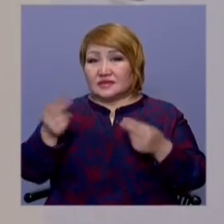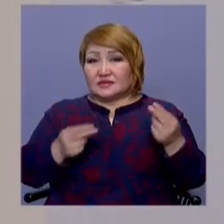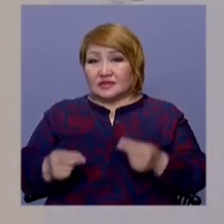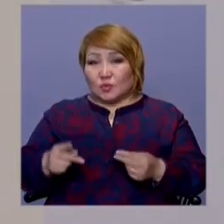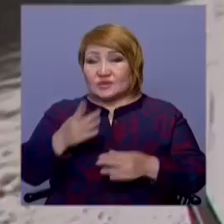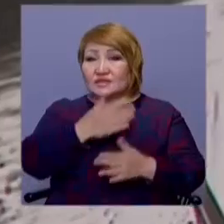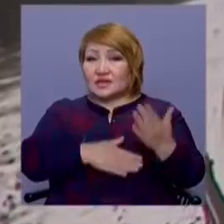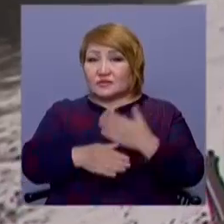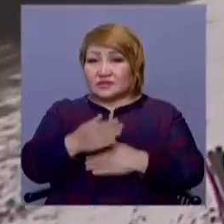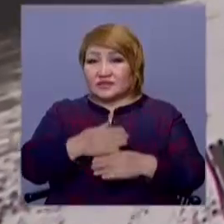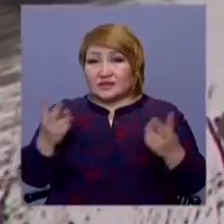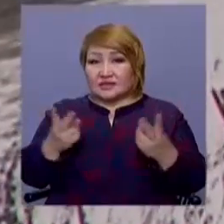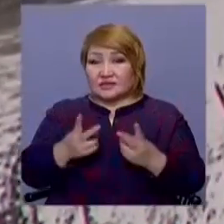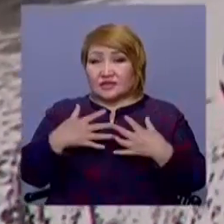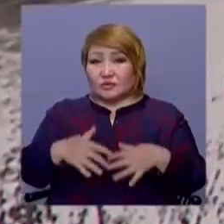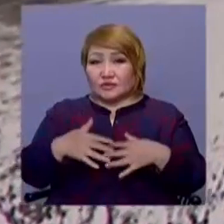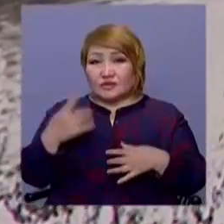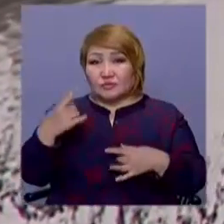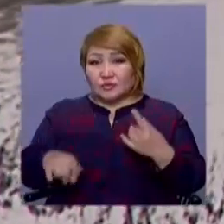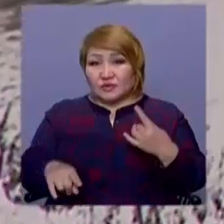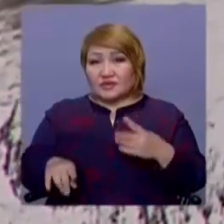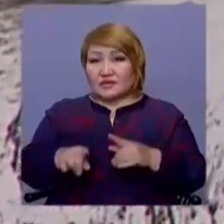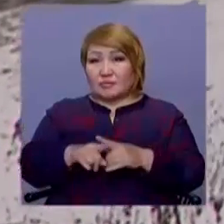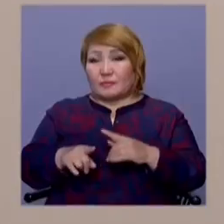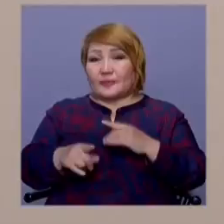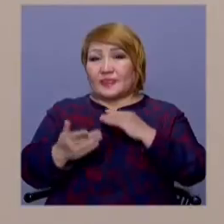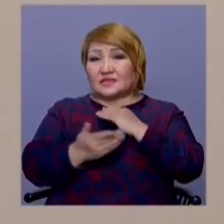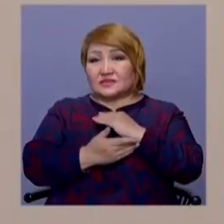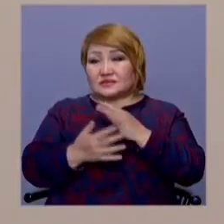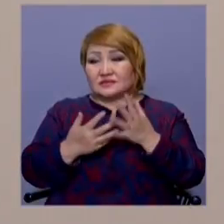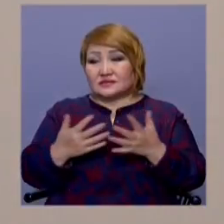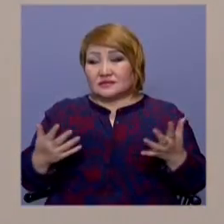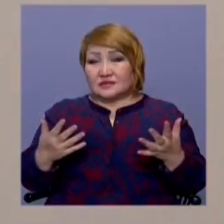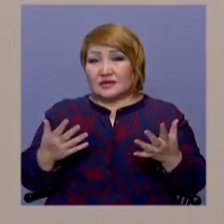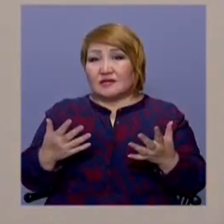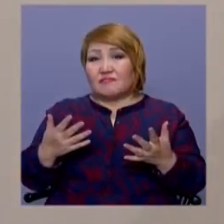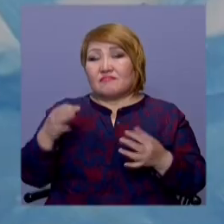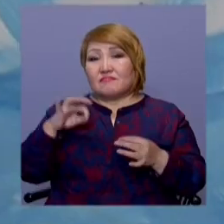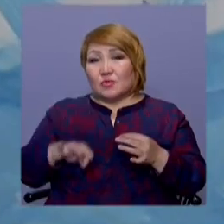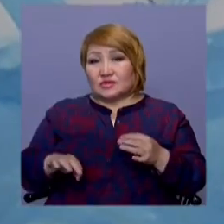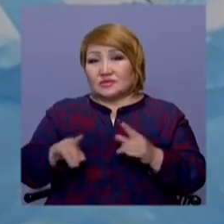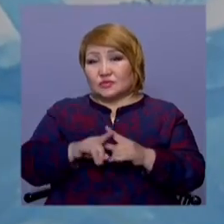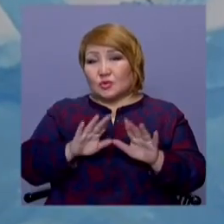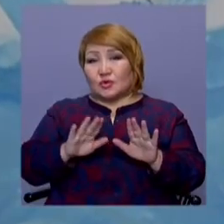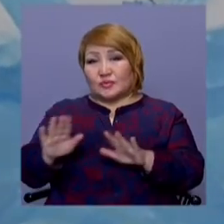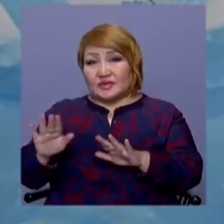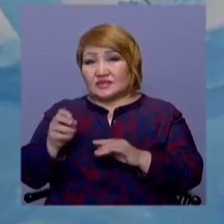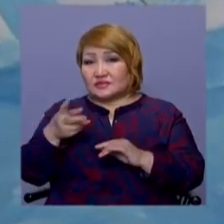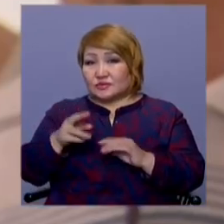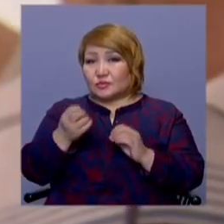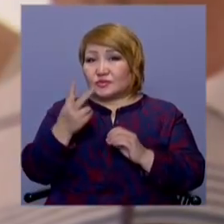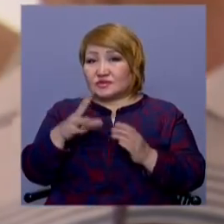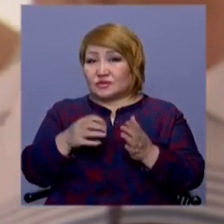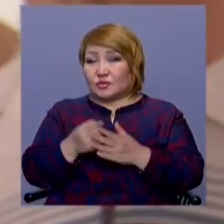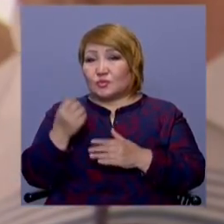жандар қажетті құралдардан бөлек қол қимылымен жүрекпен сезіну керек деп отыр. Айта кетейік, көрме шілденің 12-сінен 14-не